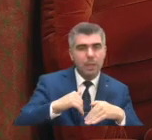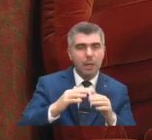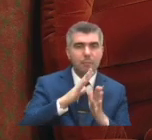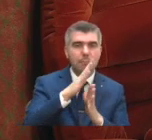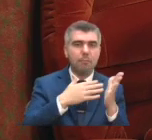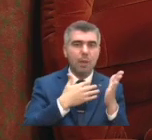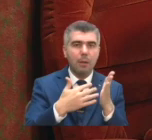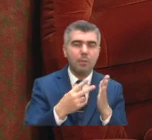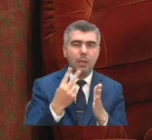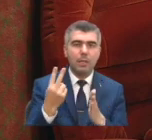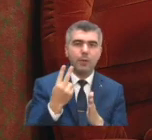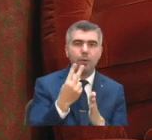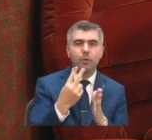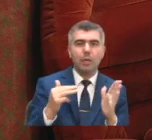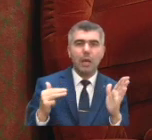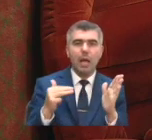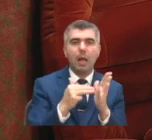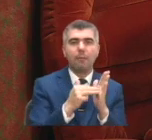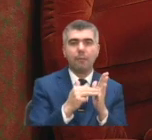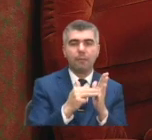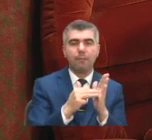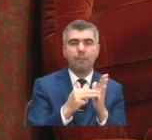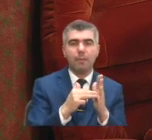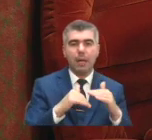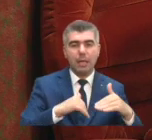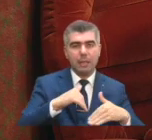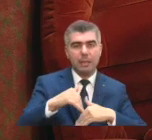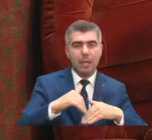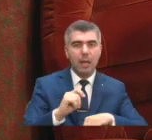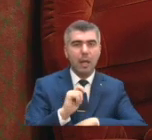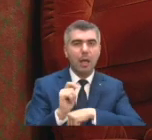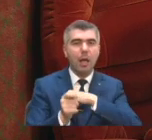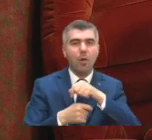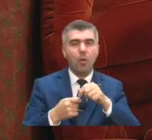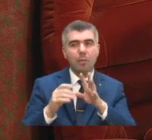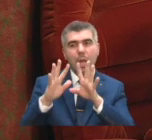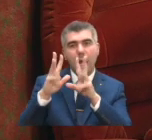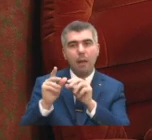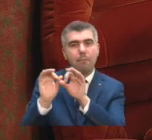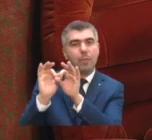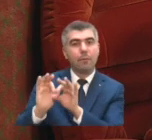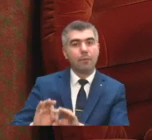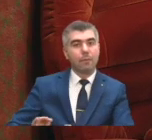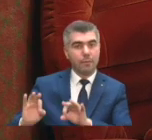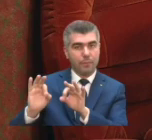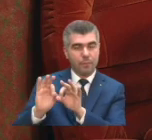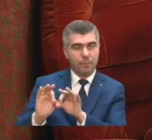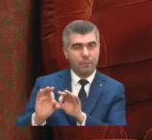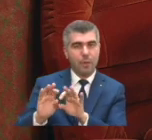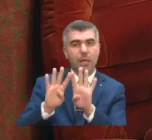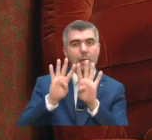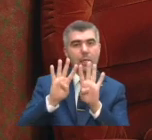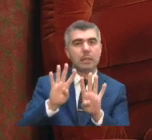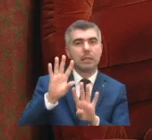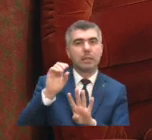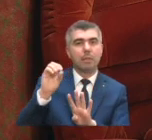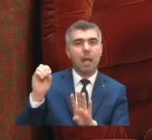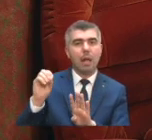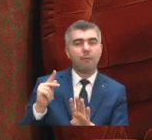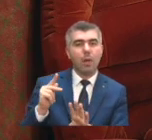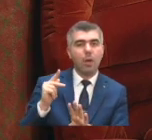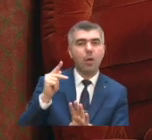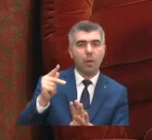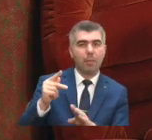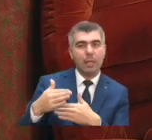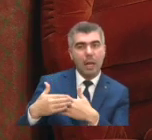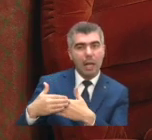فيه واحد 22,000 كيلومتر ديال الطرق القرويه الغير مصنفه، واللي تحققت فيه 8,000 كيلومتر من طرق